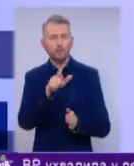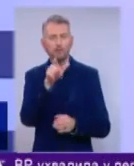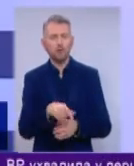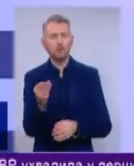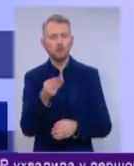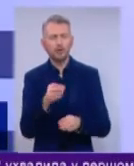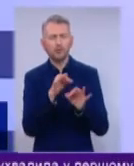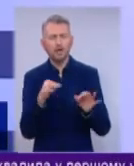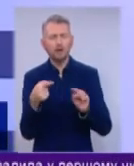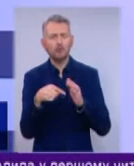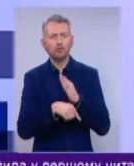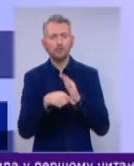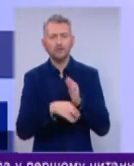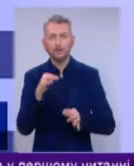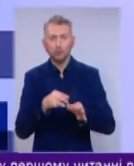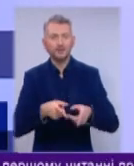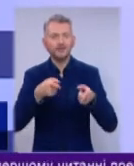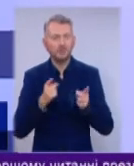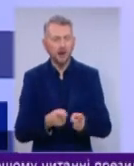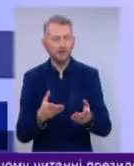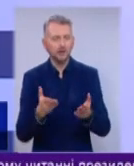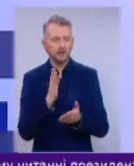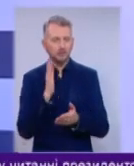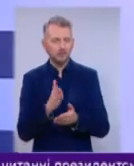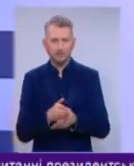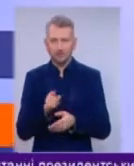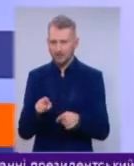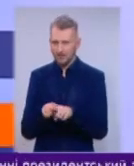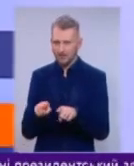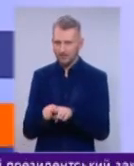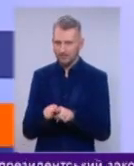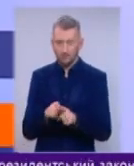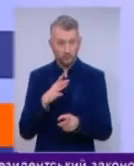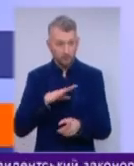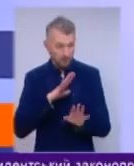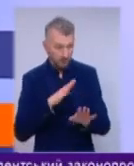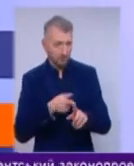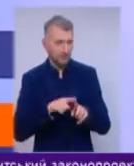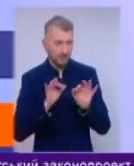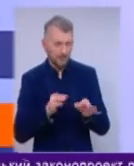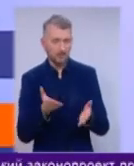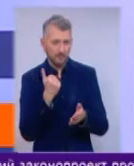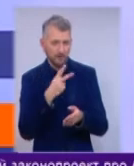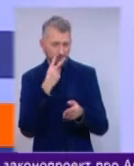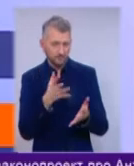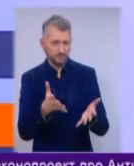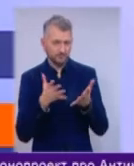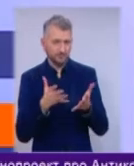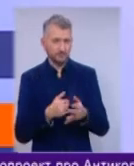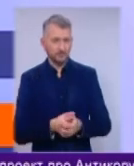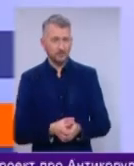Порошенку ніякий антикорупційний суд справді, який буде антикорупційний. І ви туди ж. Ну, а чекайте, ну це правда. Ну, давайте правді вічі дивитися. Ну, давайте.